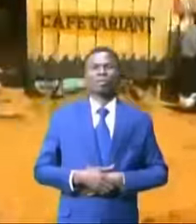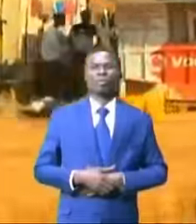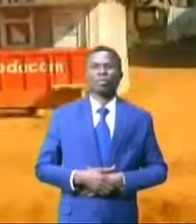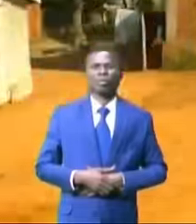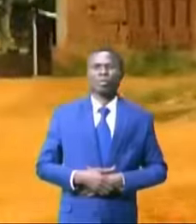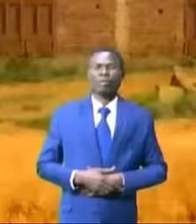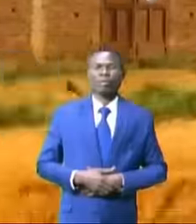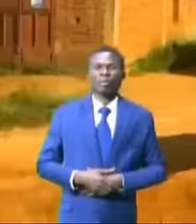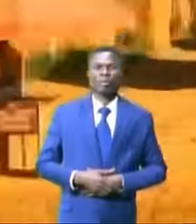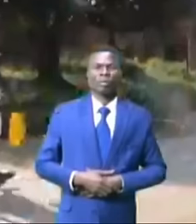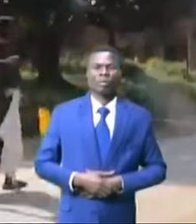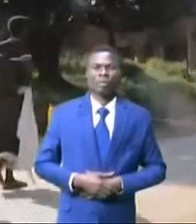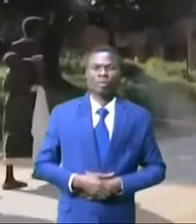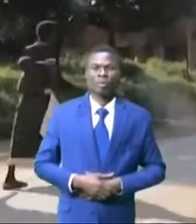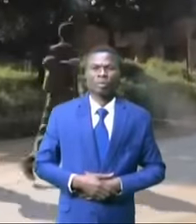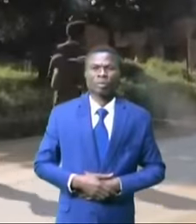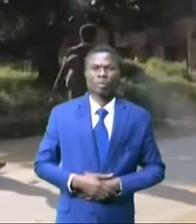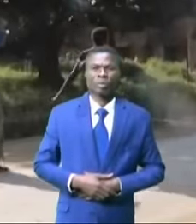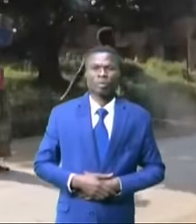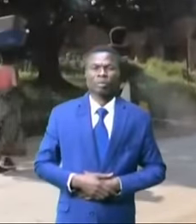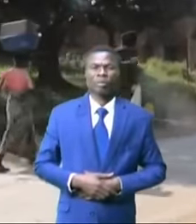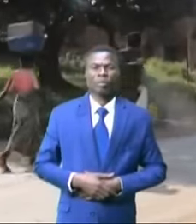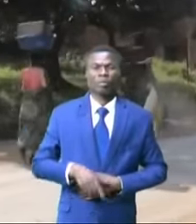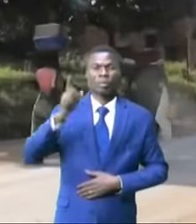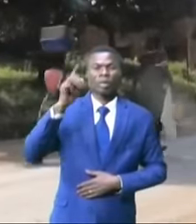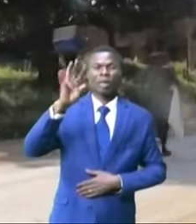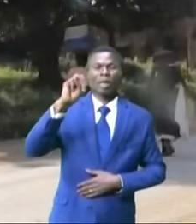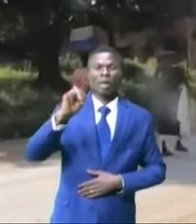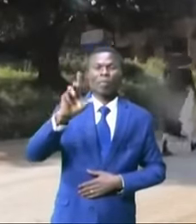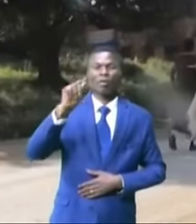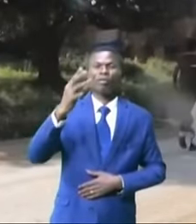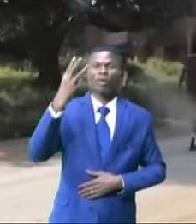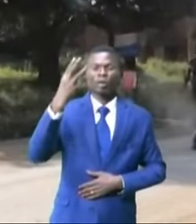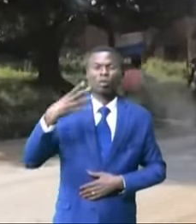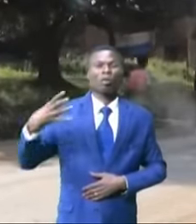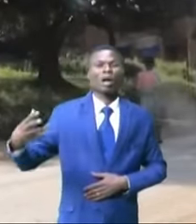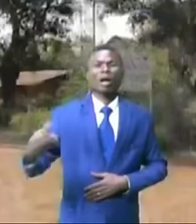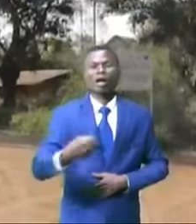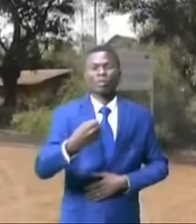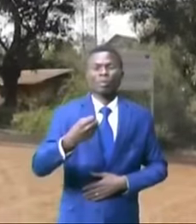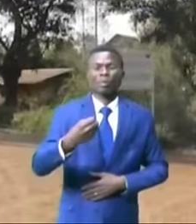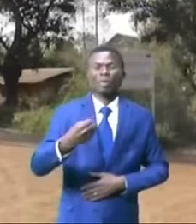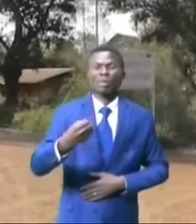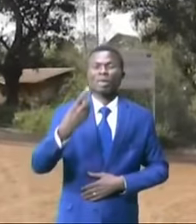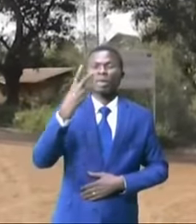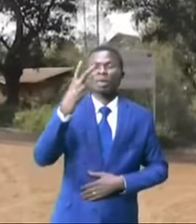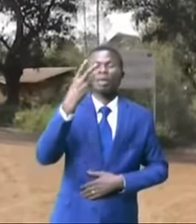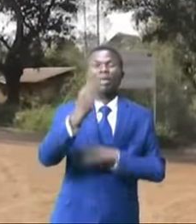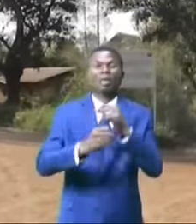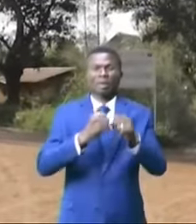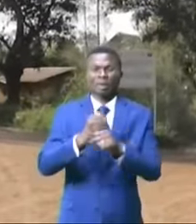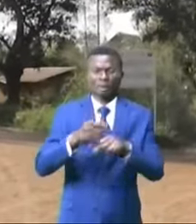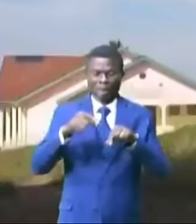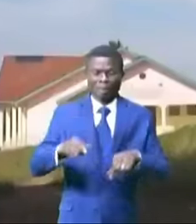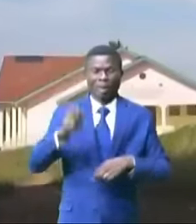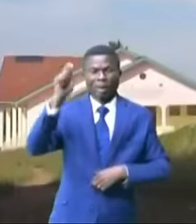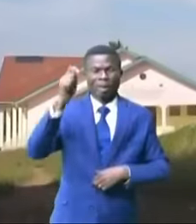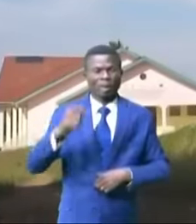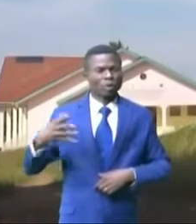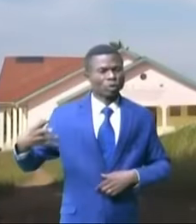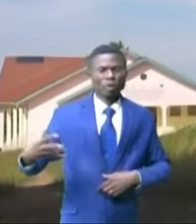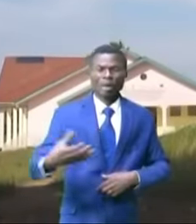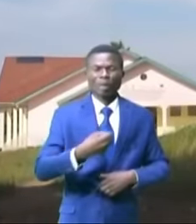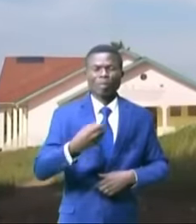À 55 km de Bunia en 2021, la vie s'y est arrêtée dans les territoires d'Irumu. Le bâtiment du